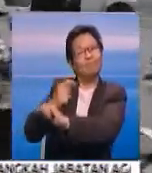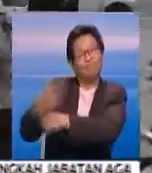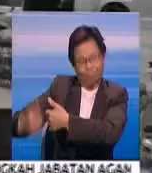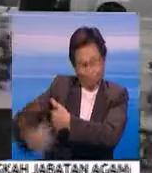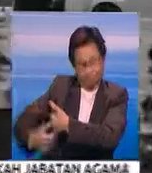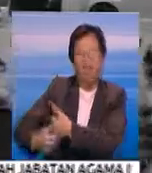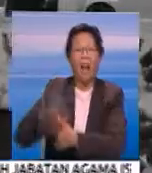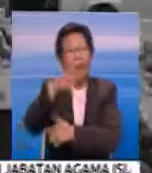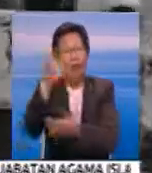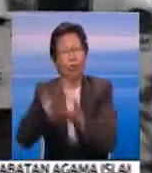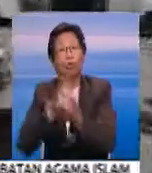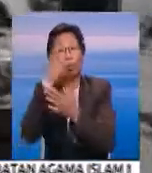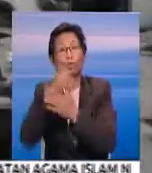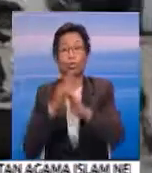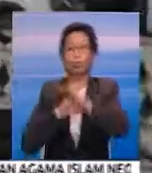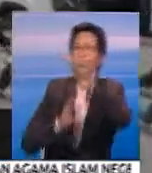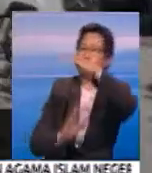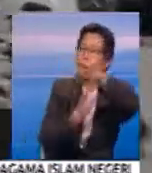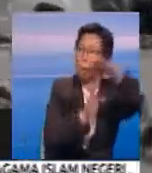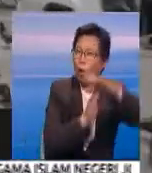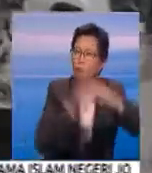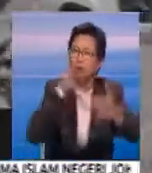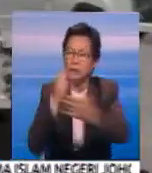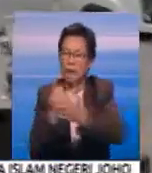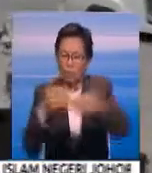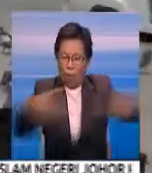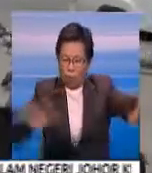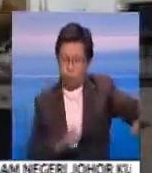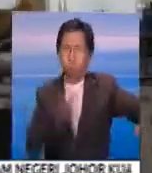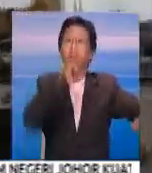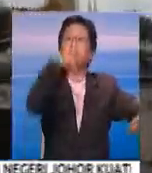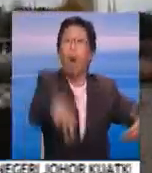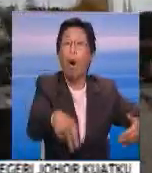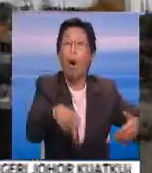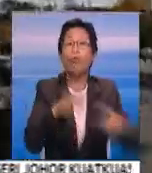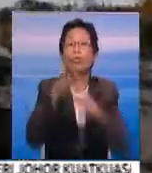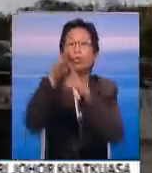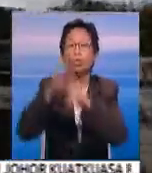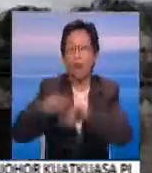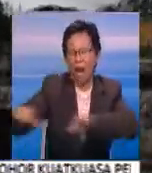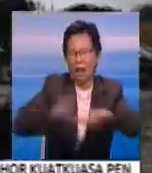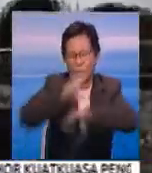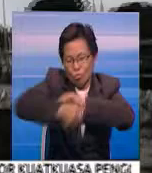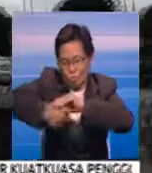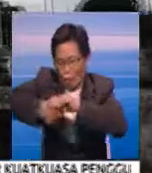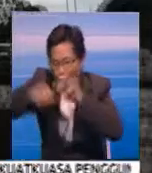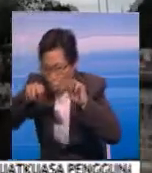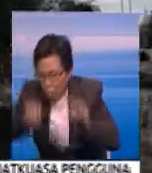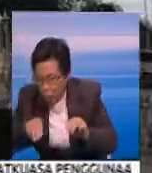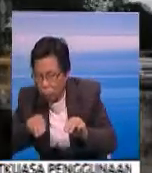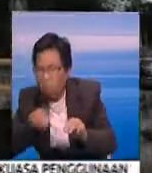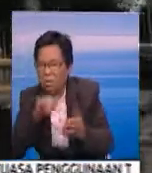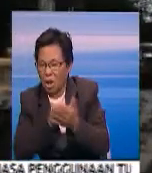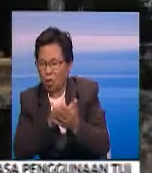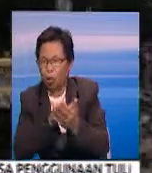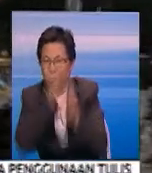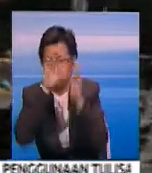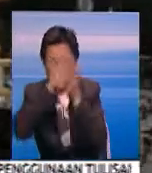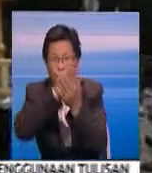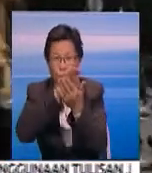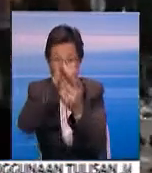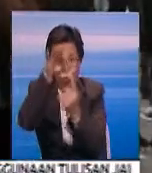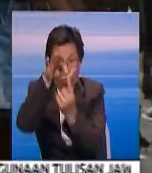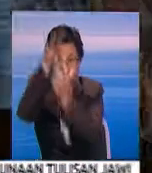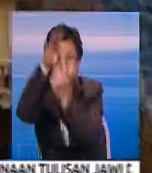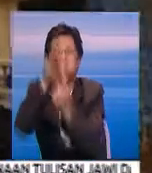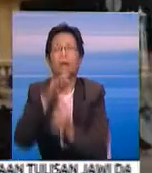Selain itu, usaha memerangi jenayah rentas sempadan, khususnya aktiviti penyeludupan manusia menjadi keutamaan. Dalam